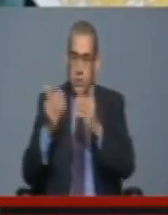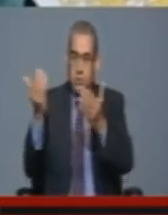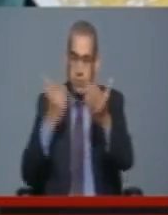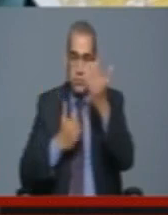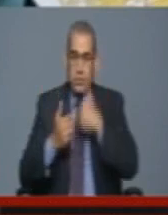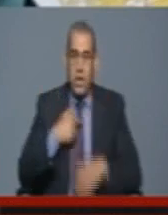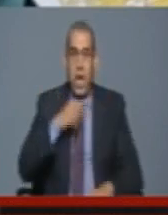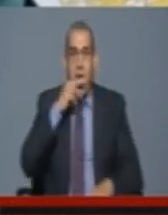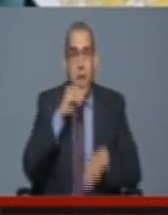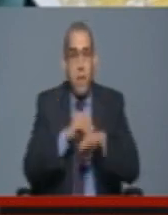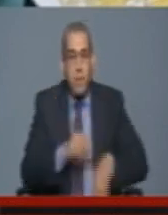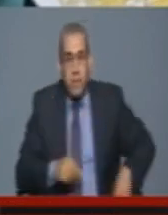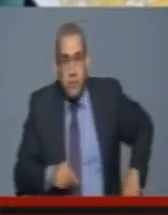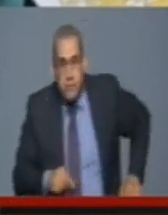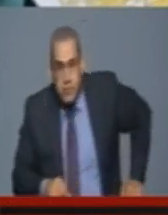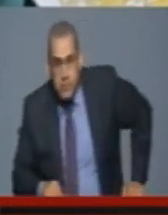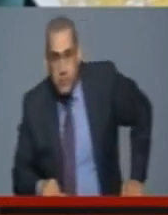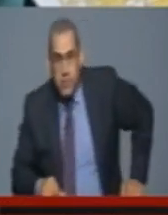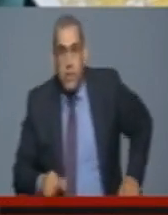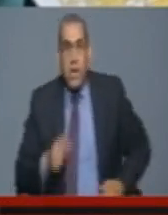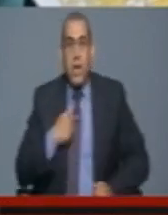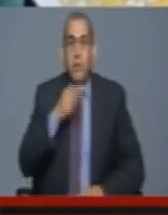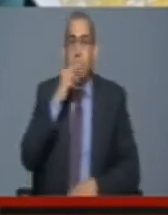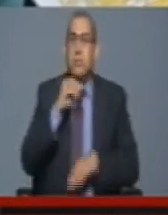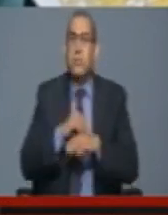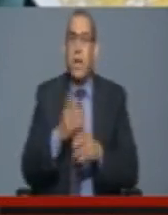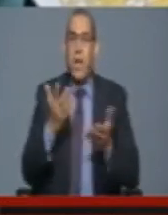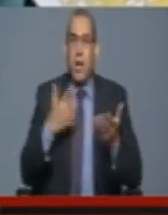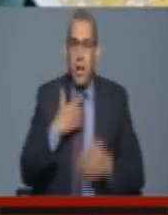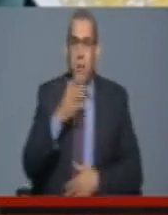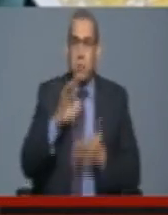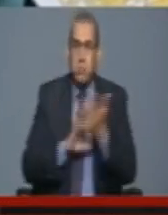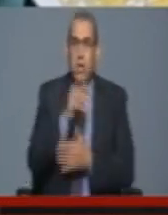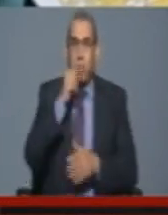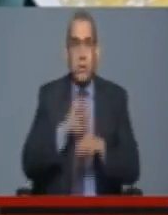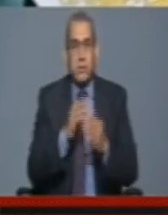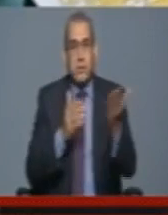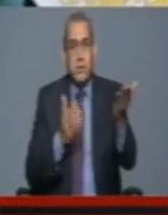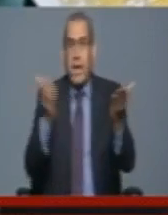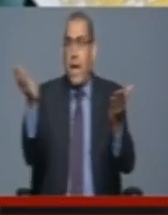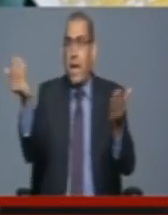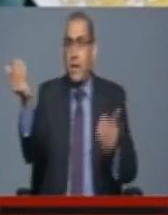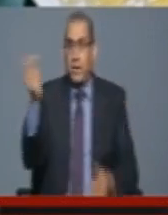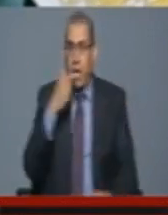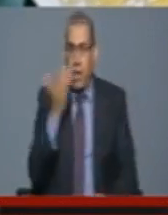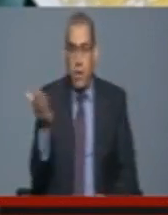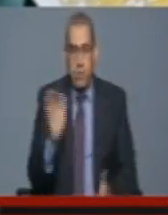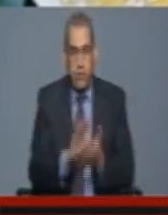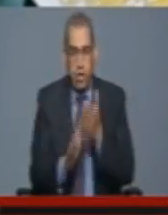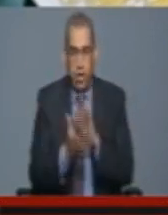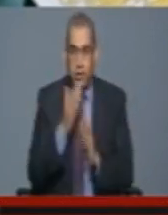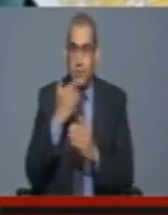أبدا ولم نشتكي أبدا ولم نطلب من أحد أبدا أي دعم في هذا